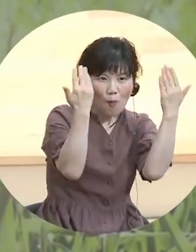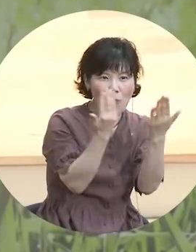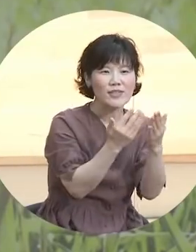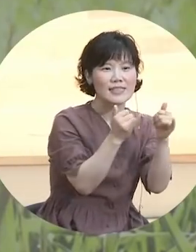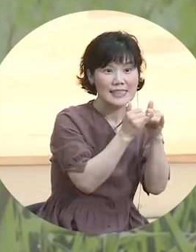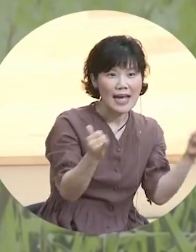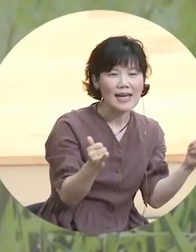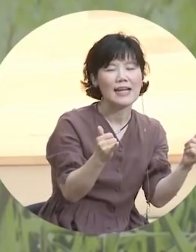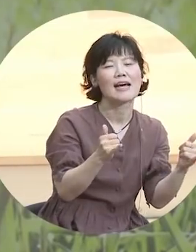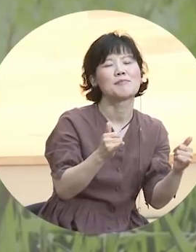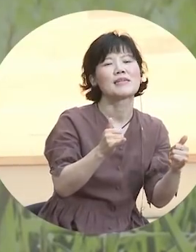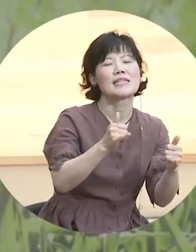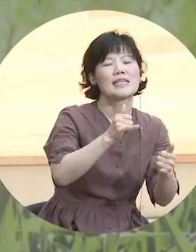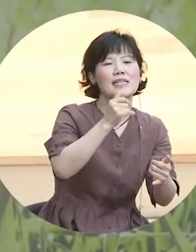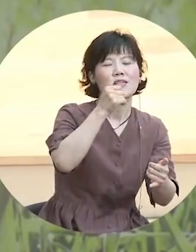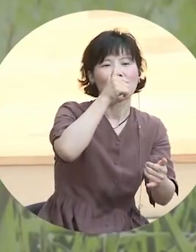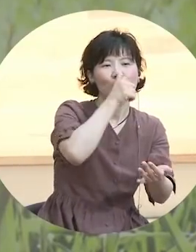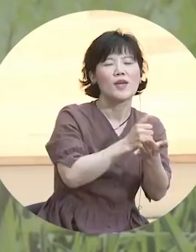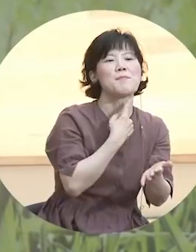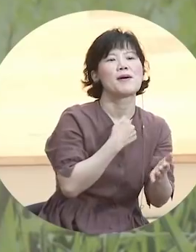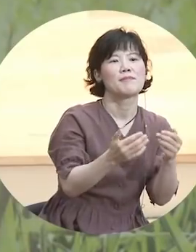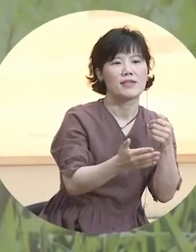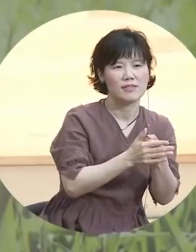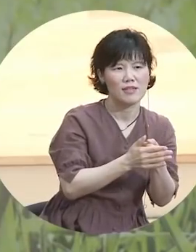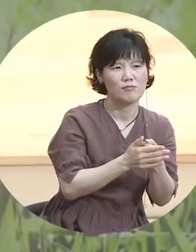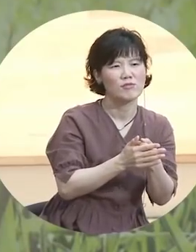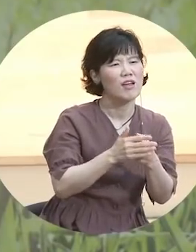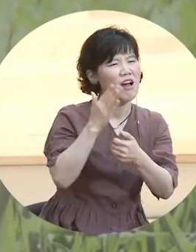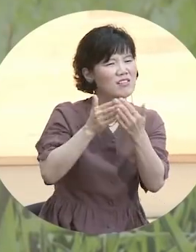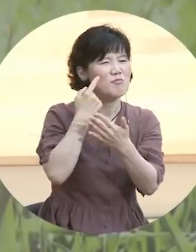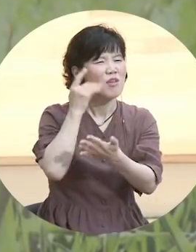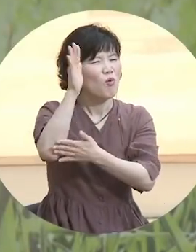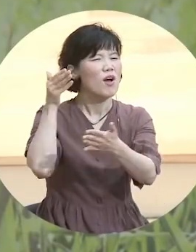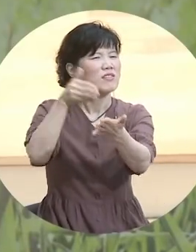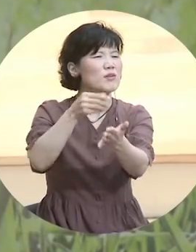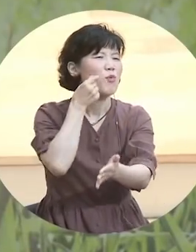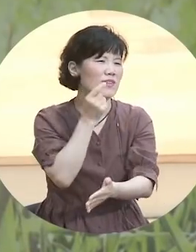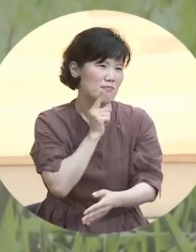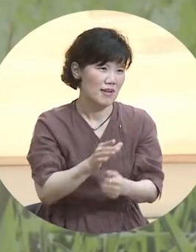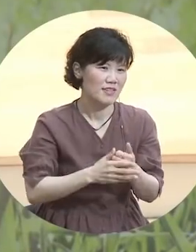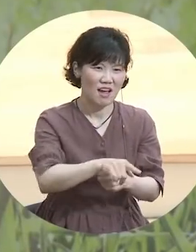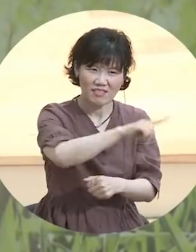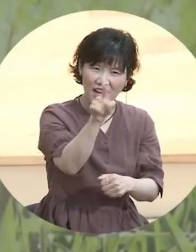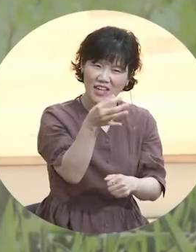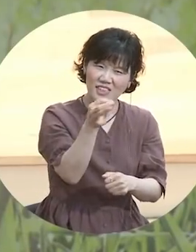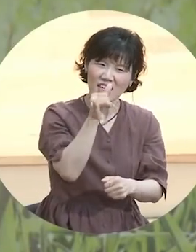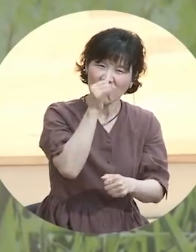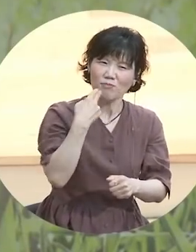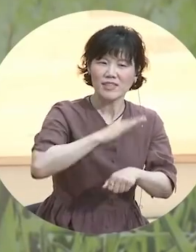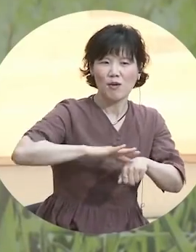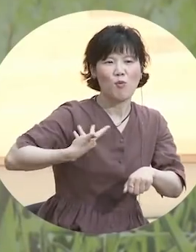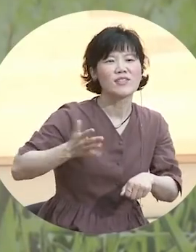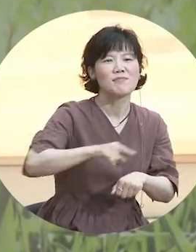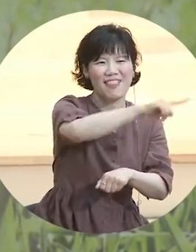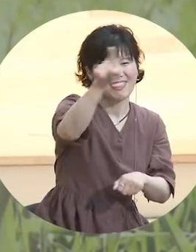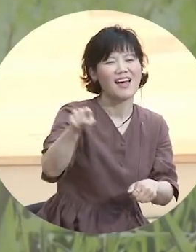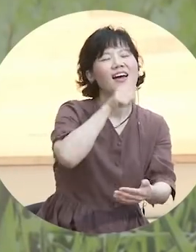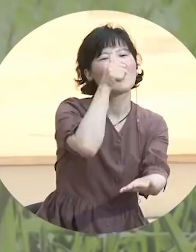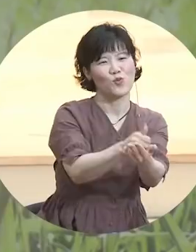죄를 범하였으며 하나님의 영광에 이르지 못한다고 말합니다. 우리 모두는 인정하지 않을지 모르지만 다